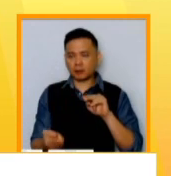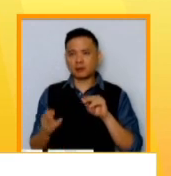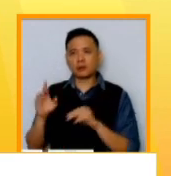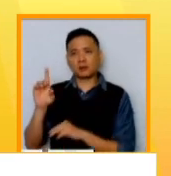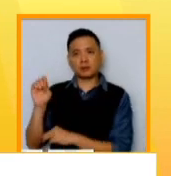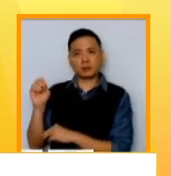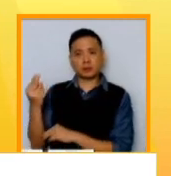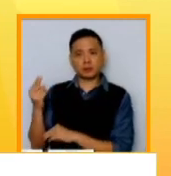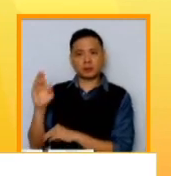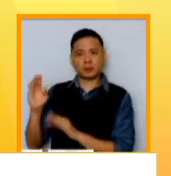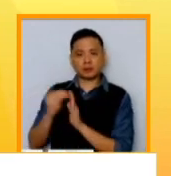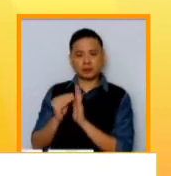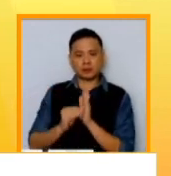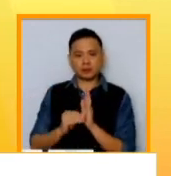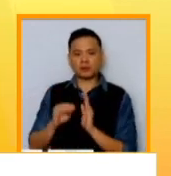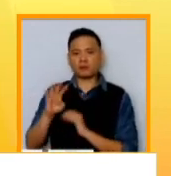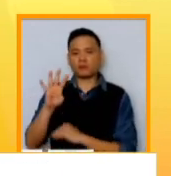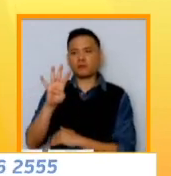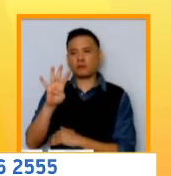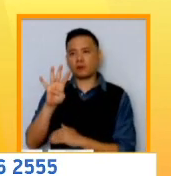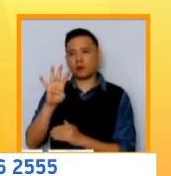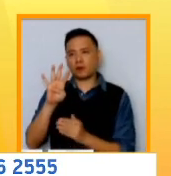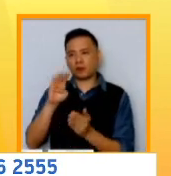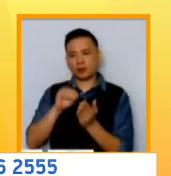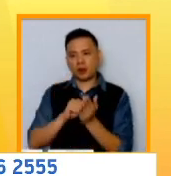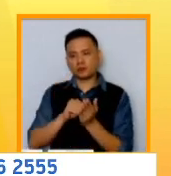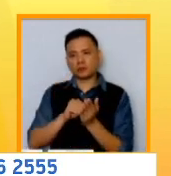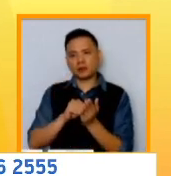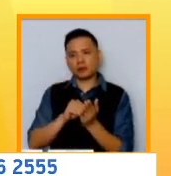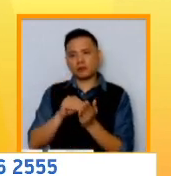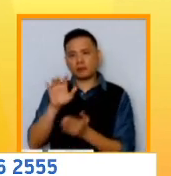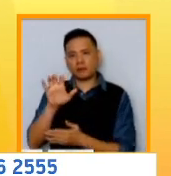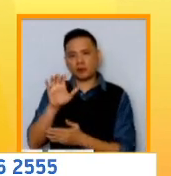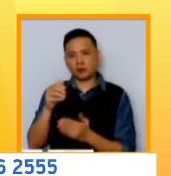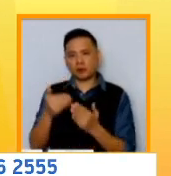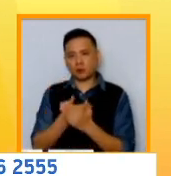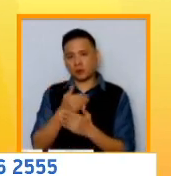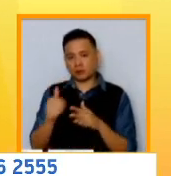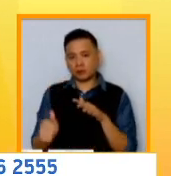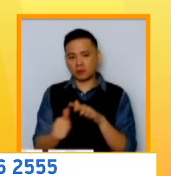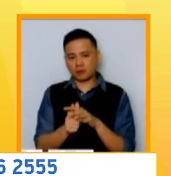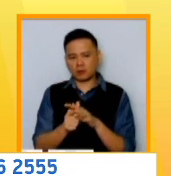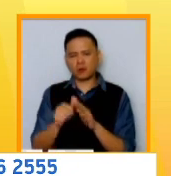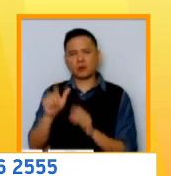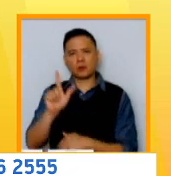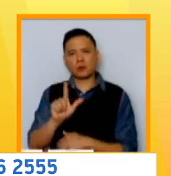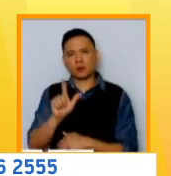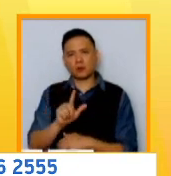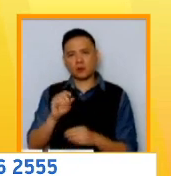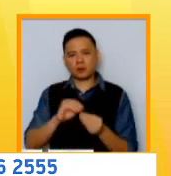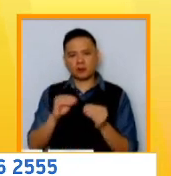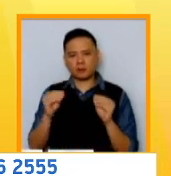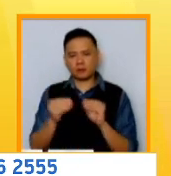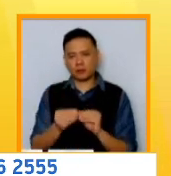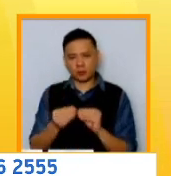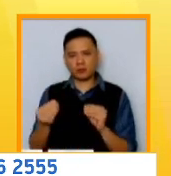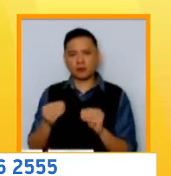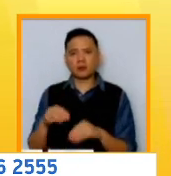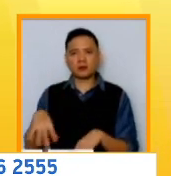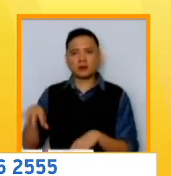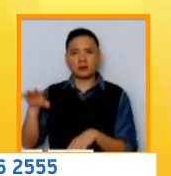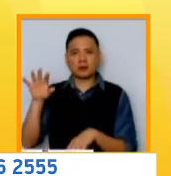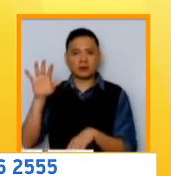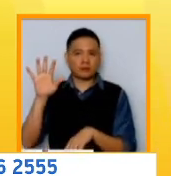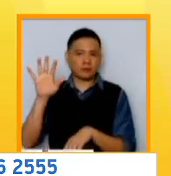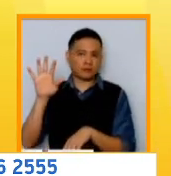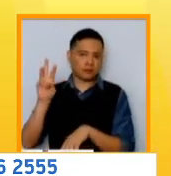Health, 4,516 dito ang bagong kaso na pinakamababa sa loob ng 6 na araw. 46,806